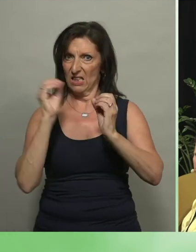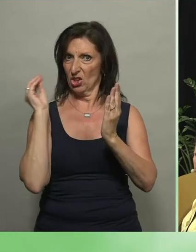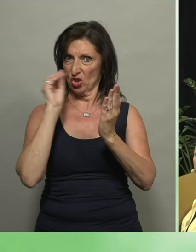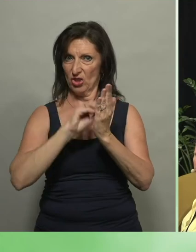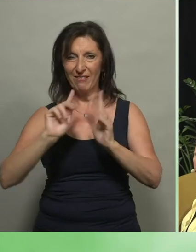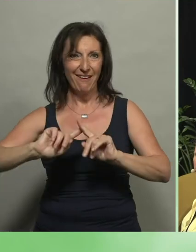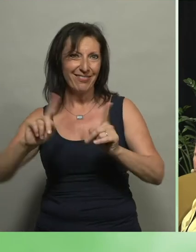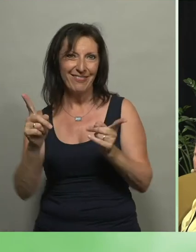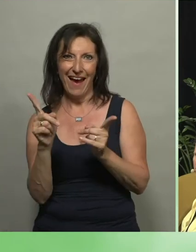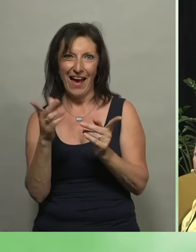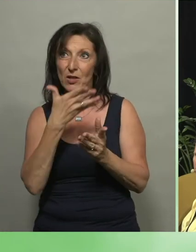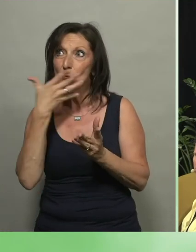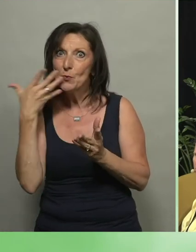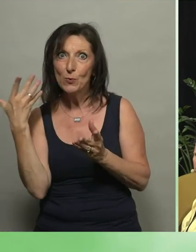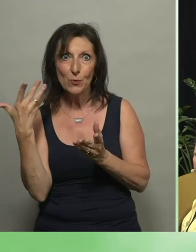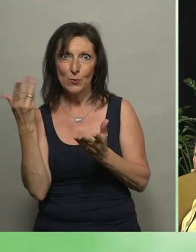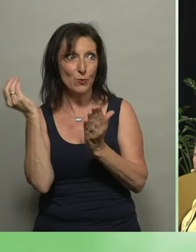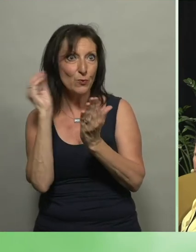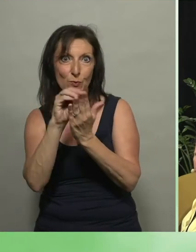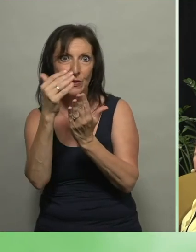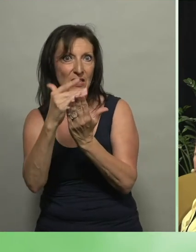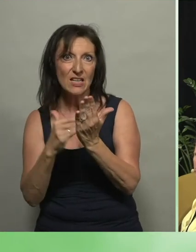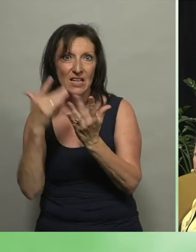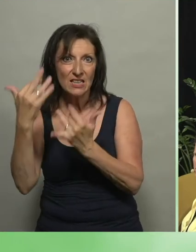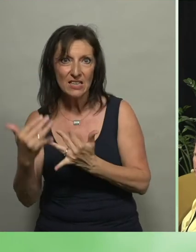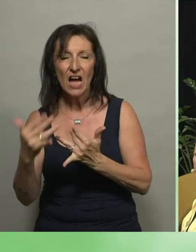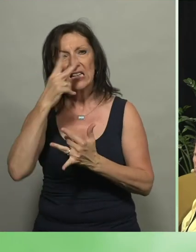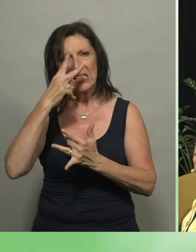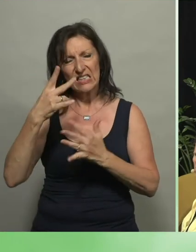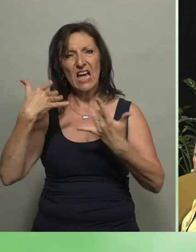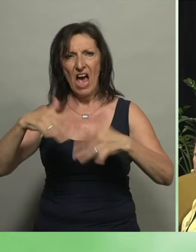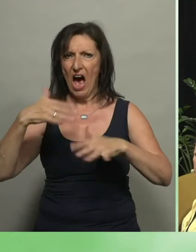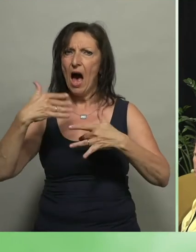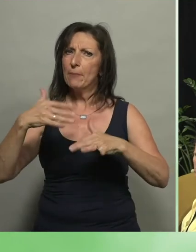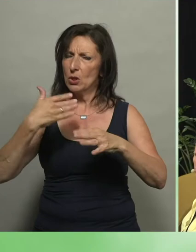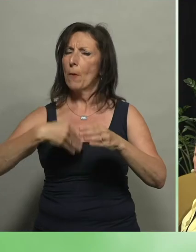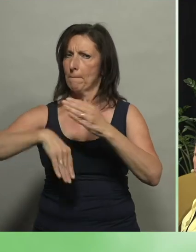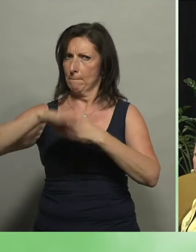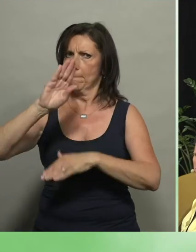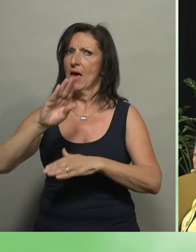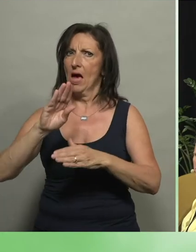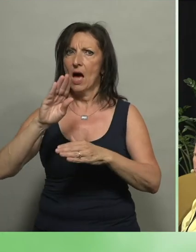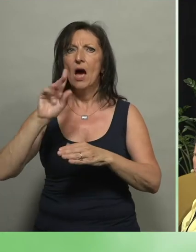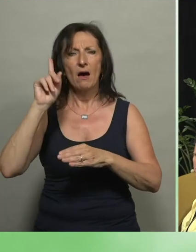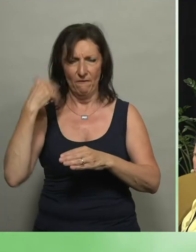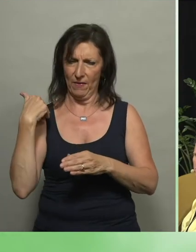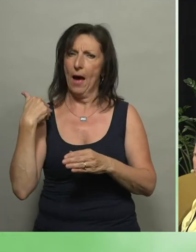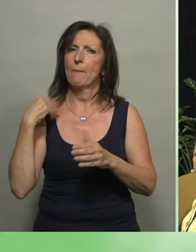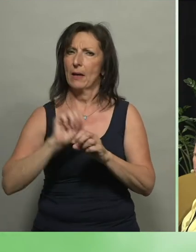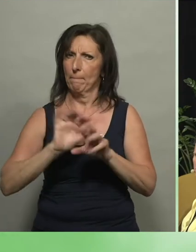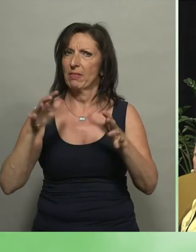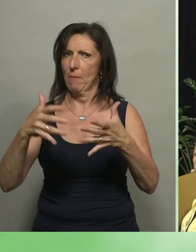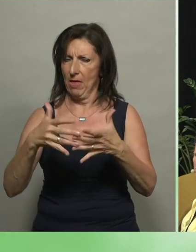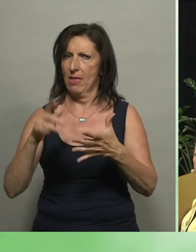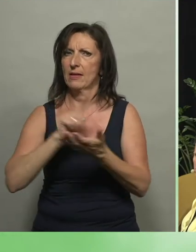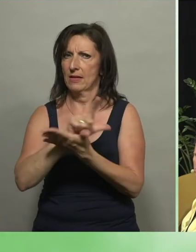gut statistisch erfasst, klarerweise. Da haben wir zwar einen Anstieg der Arbeitslosigkeit gesehen in der Pandemie. Glücklicherweise ist aber der Anstieg